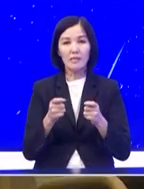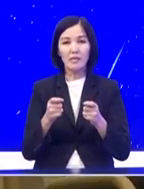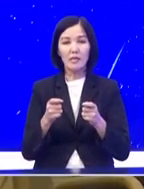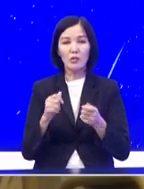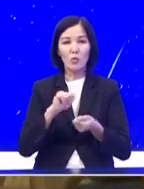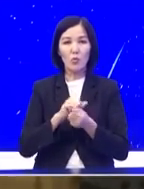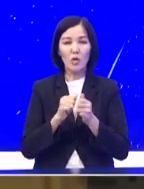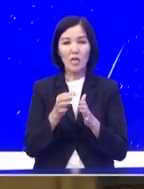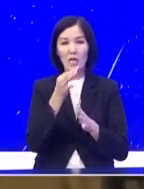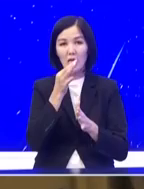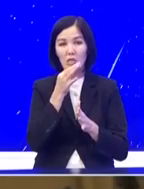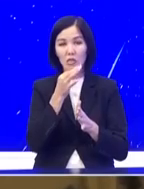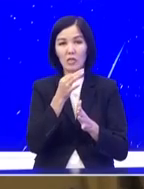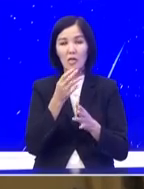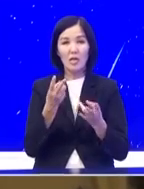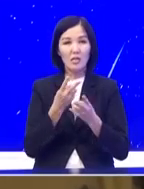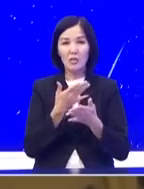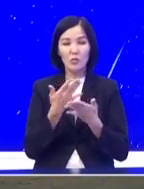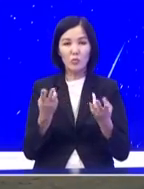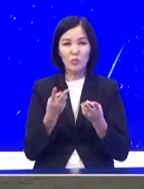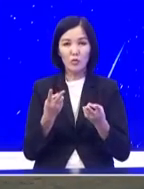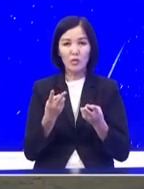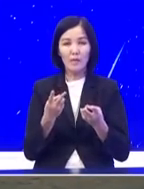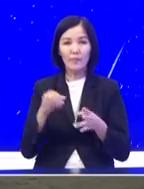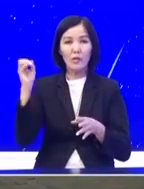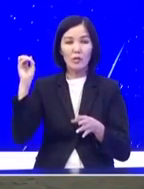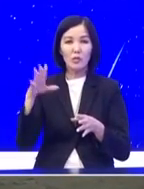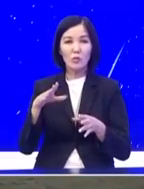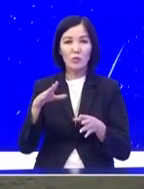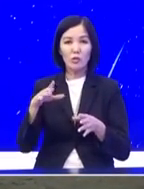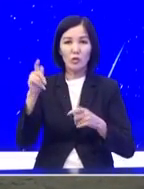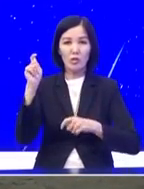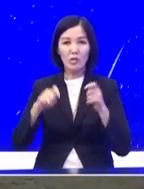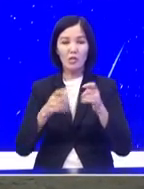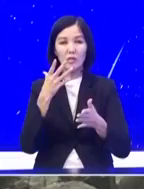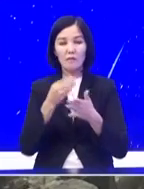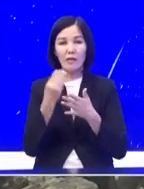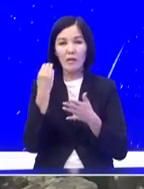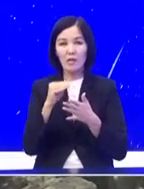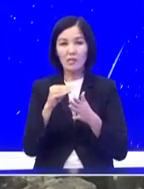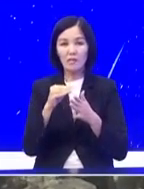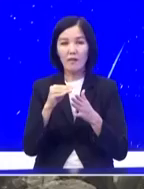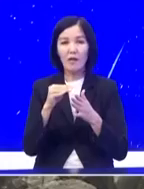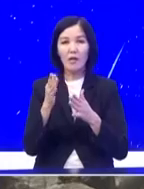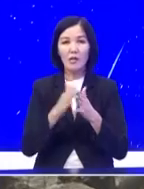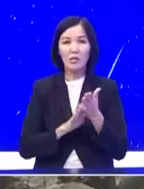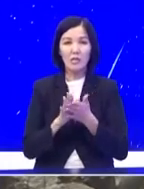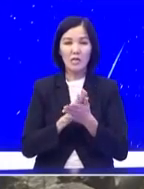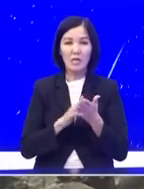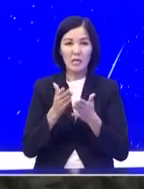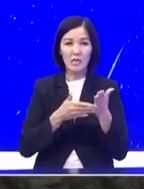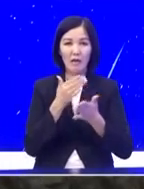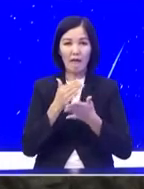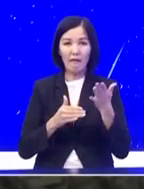уголь раньше времени тоже нет смысла. Под воздействием солнечных лучей и дождя он теряет свои качества. Кроме того, говорили и о